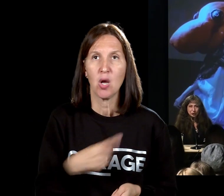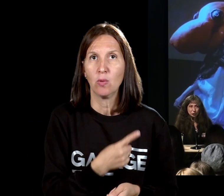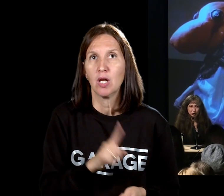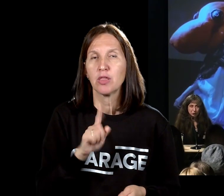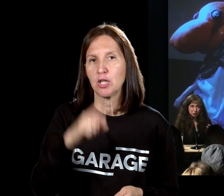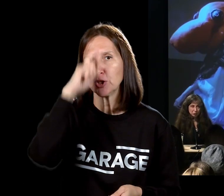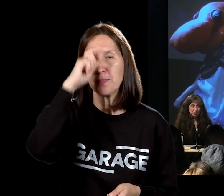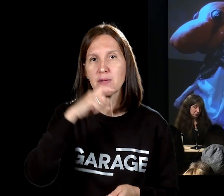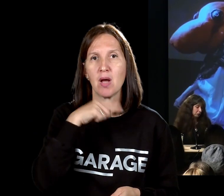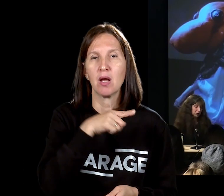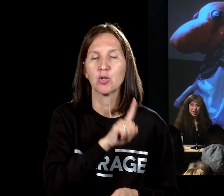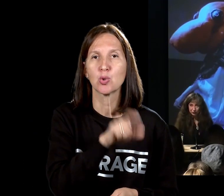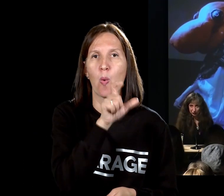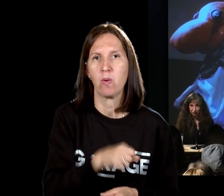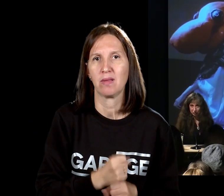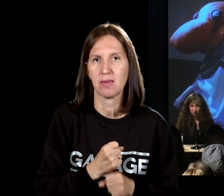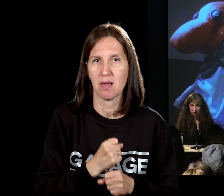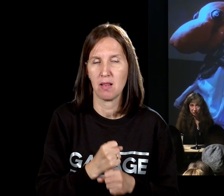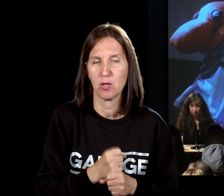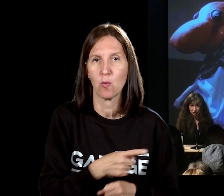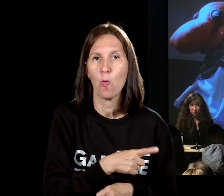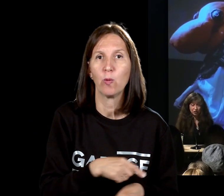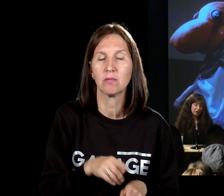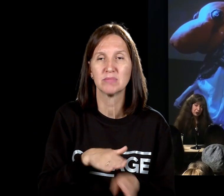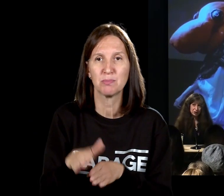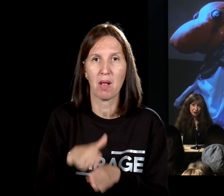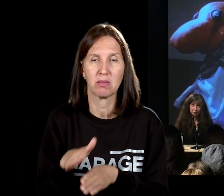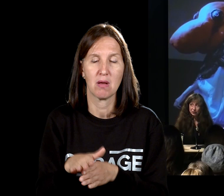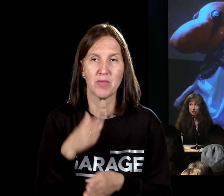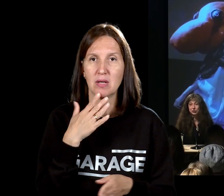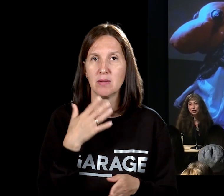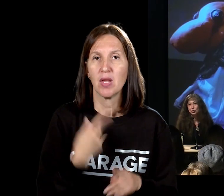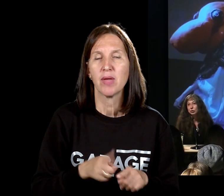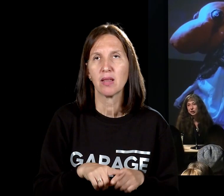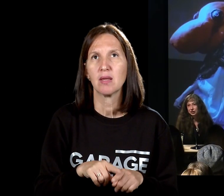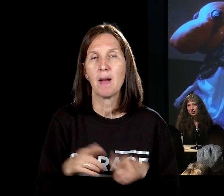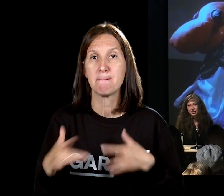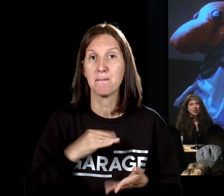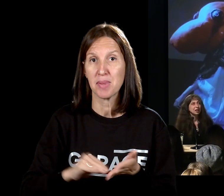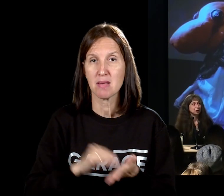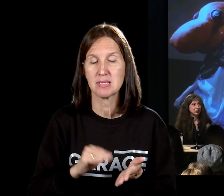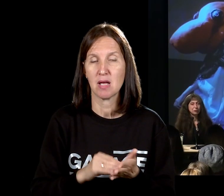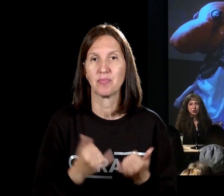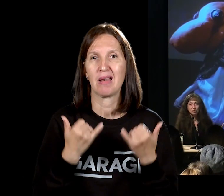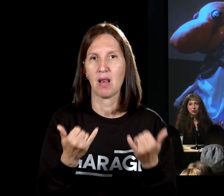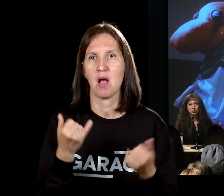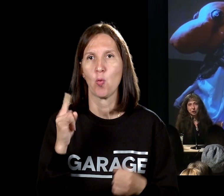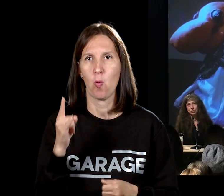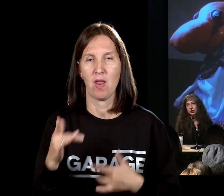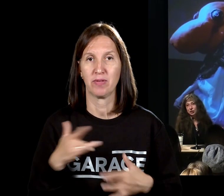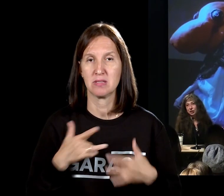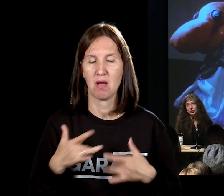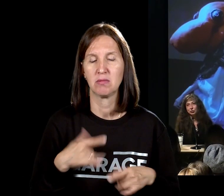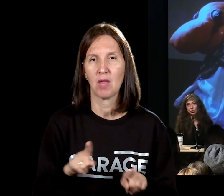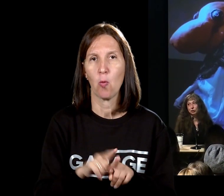делает, что он настолько исполняет все свои... Это фарс, эта пьеса написана для школьного театра. Вот такая фарсовая пьеса